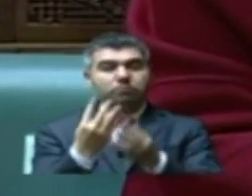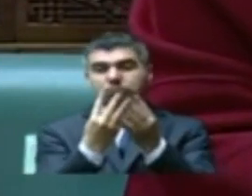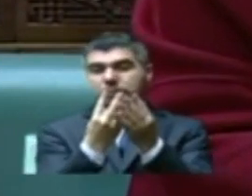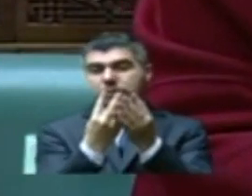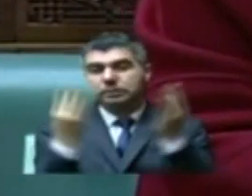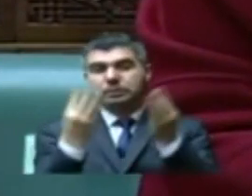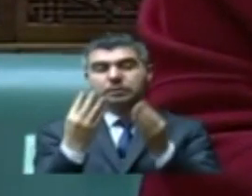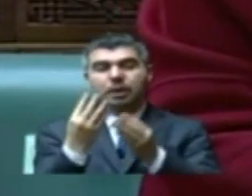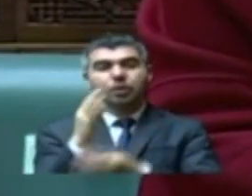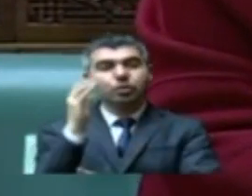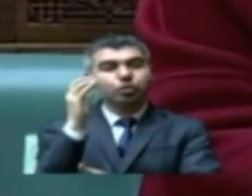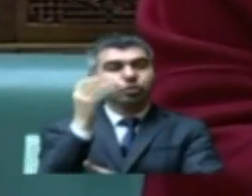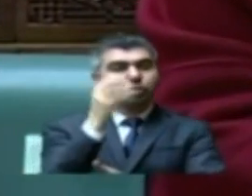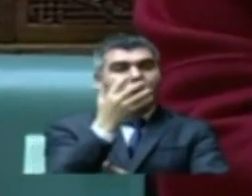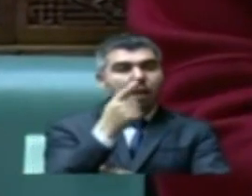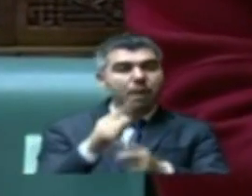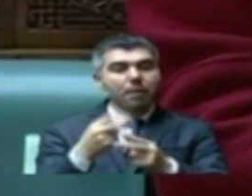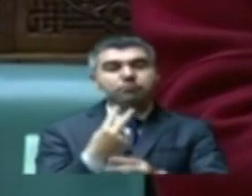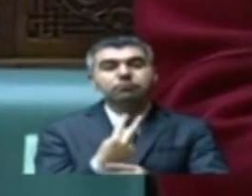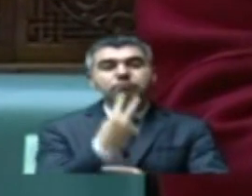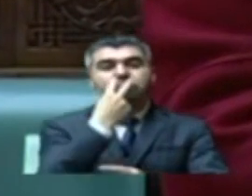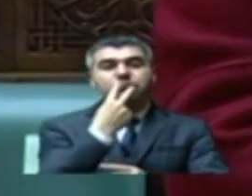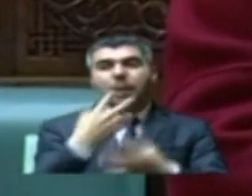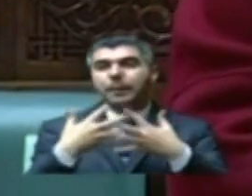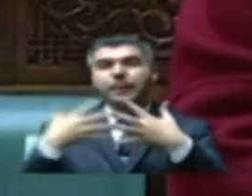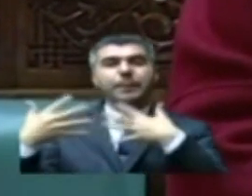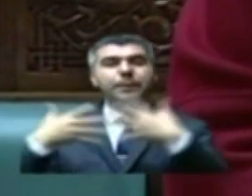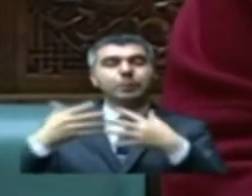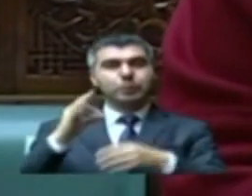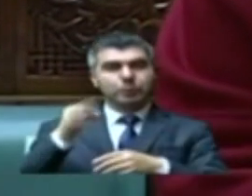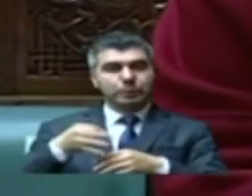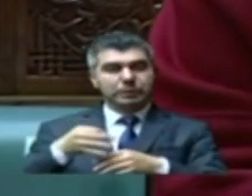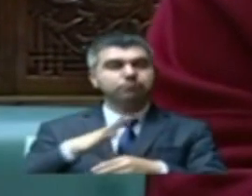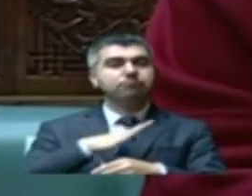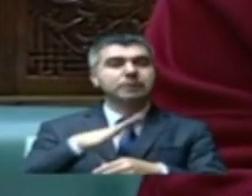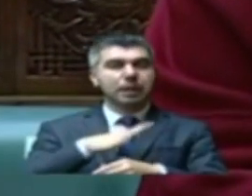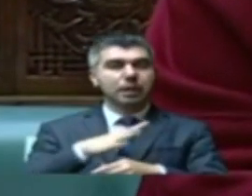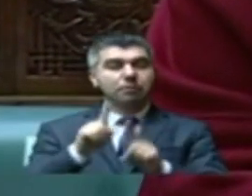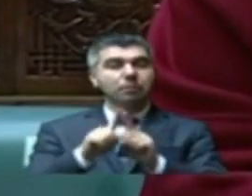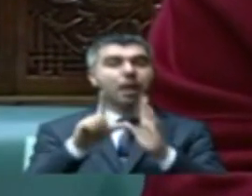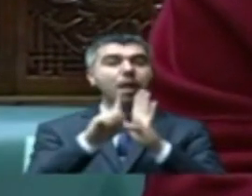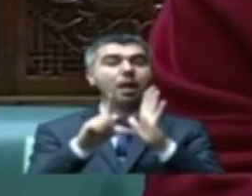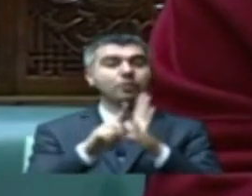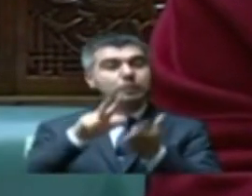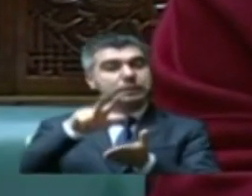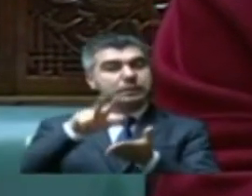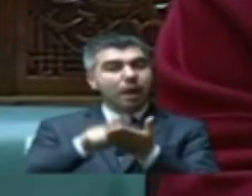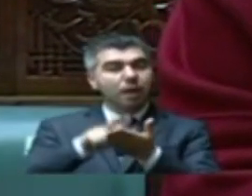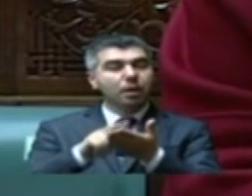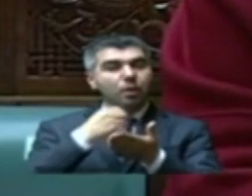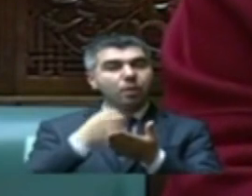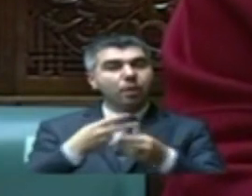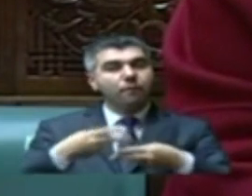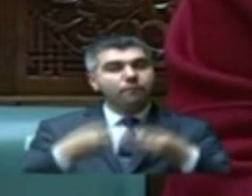الصحية للساكنة كونها تمثل الرئة التي تنفس من خلالها المدن، وهو ما نص عليه القانون الإطار بمثابة الميثاق الوطني